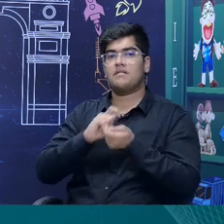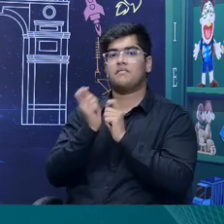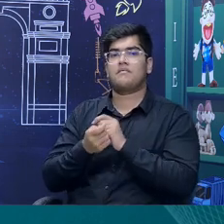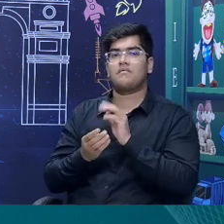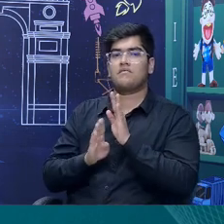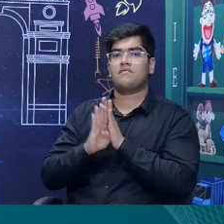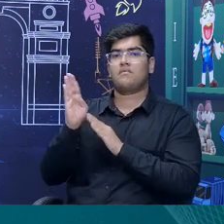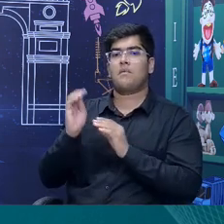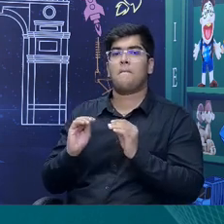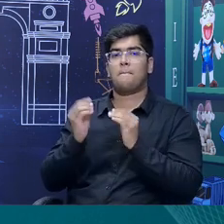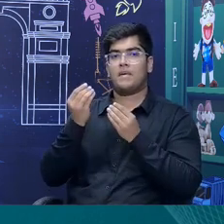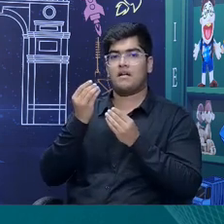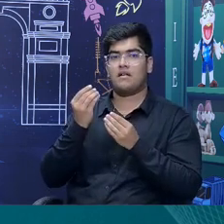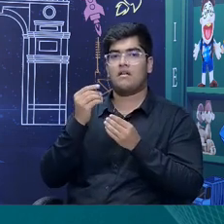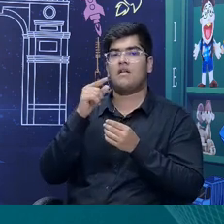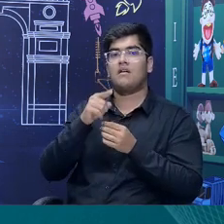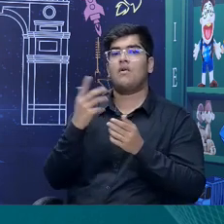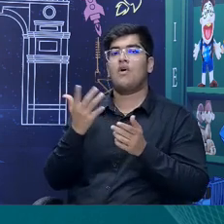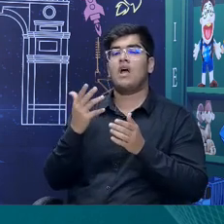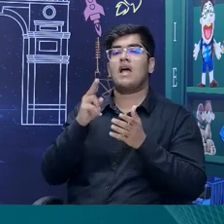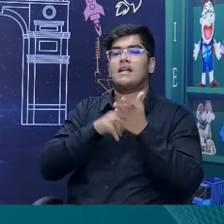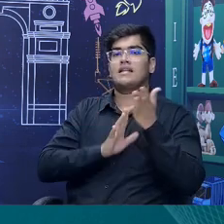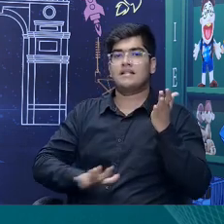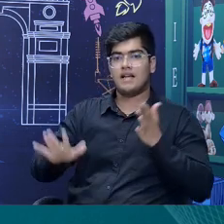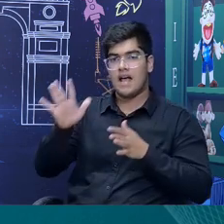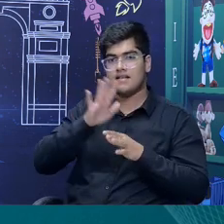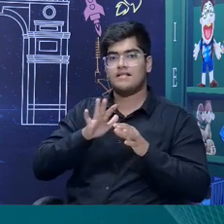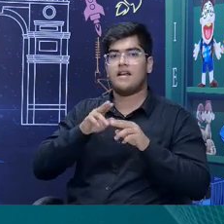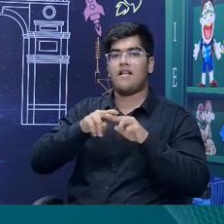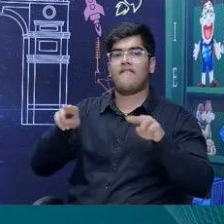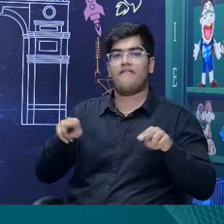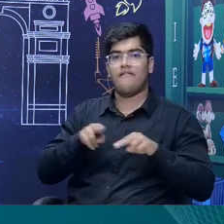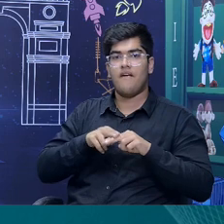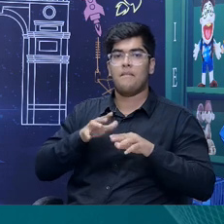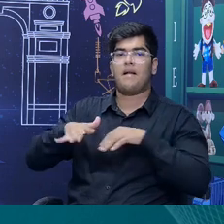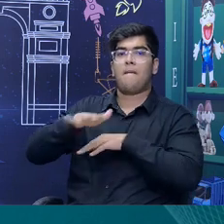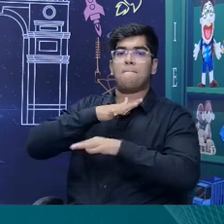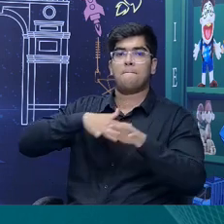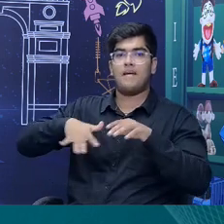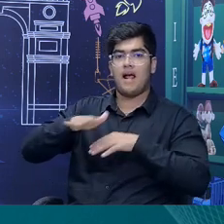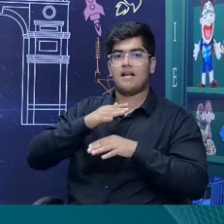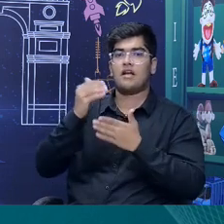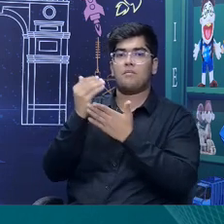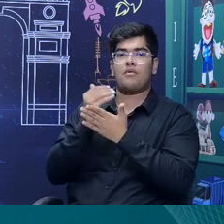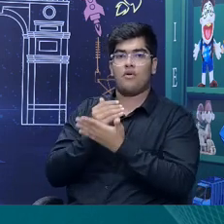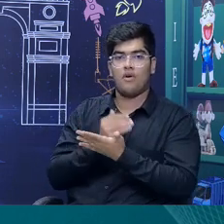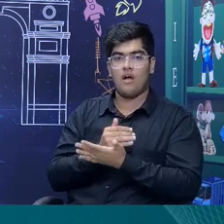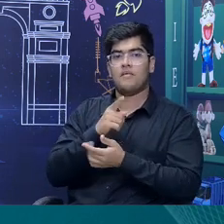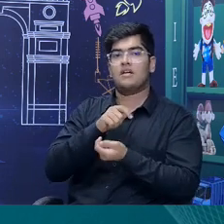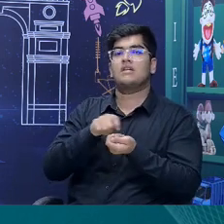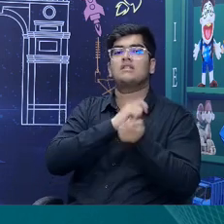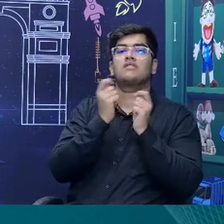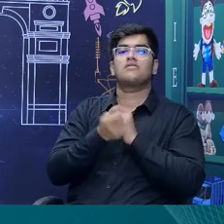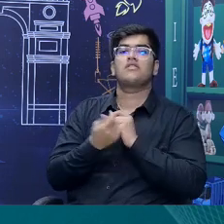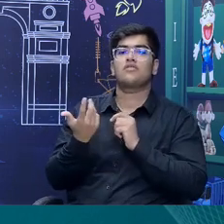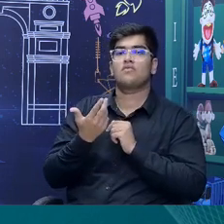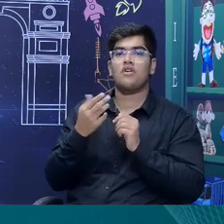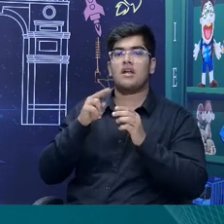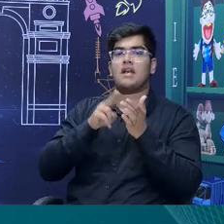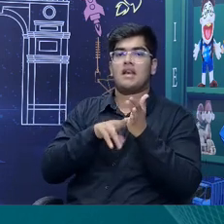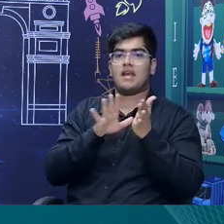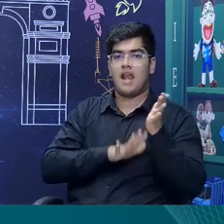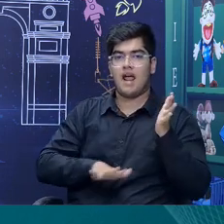पापुलेशन सो नेशनल फैमिली प्लानिंग प्रोग्राम वैसे रिनेमद आज नेशनल फैमिली वेलफेयर प्रोग्राम दें